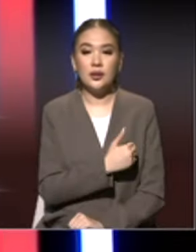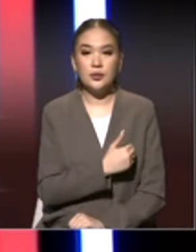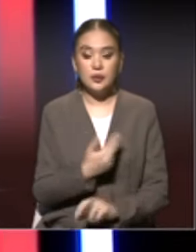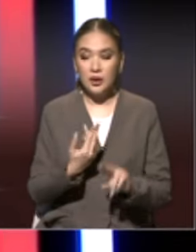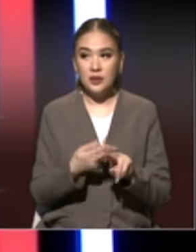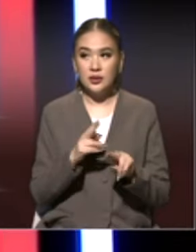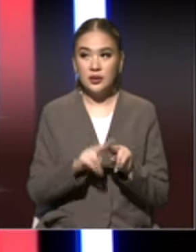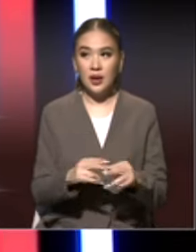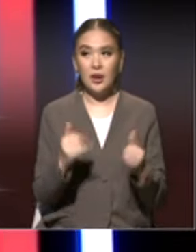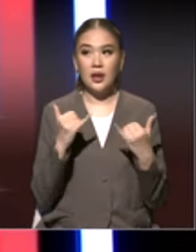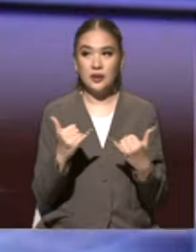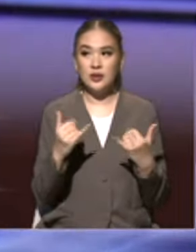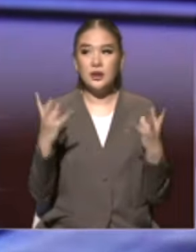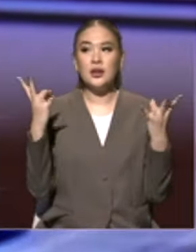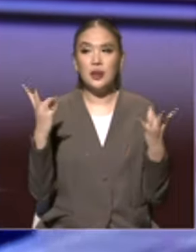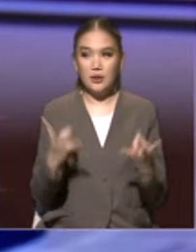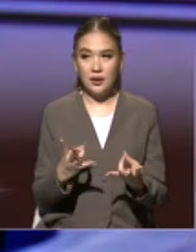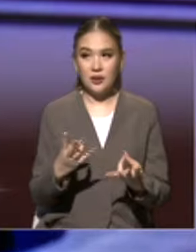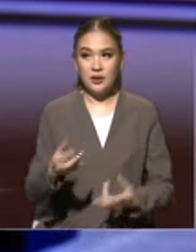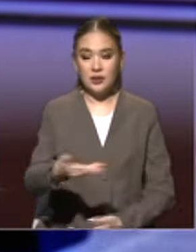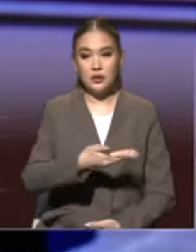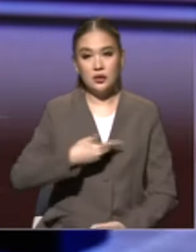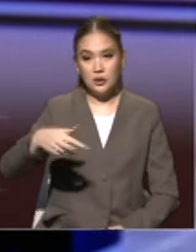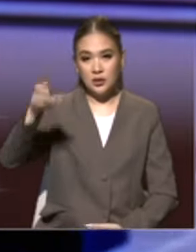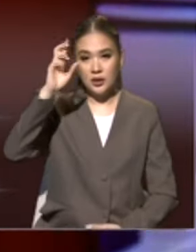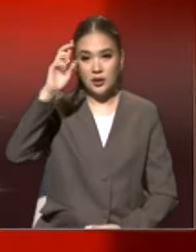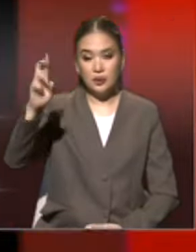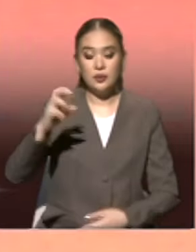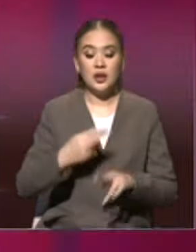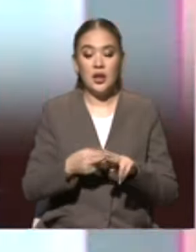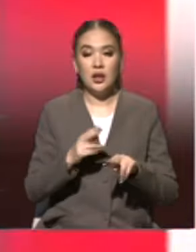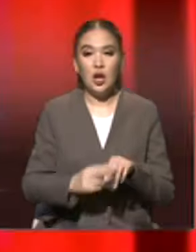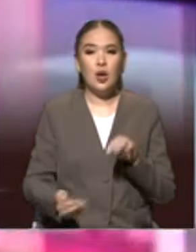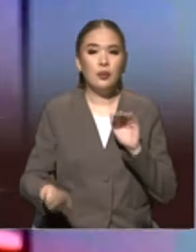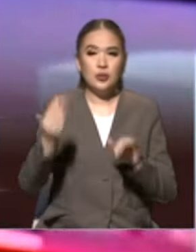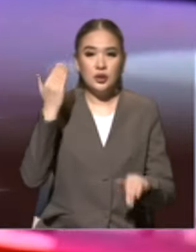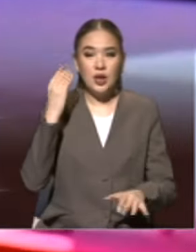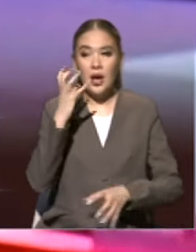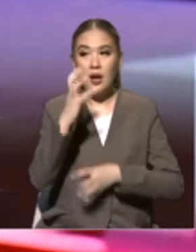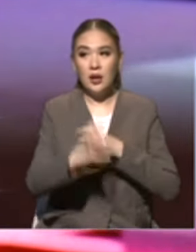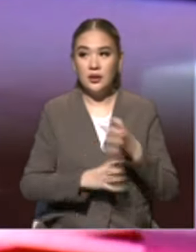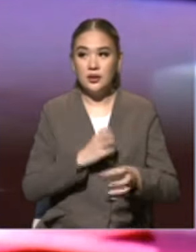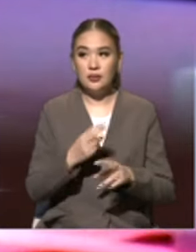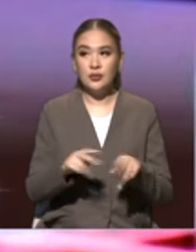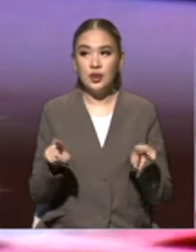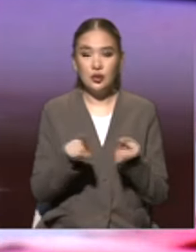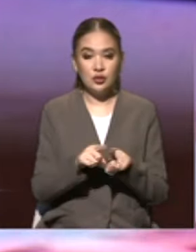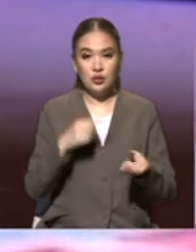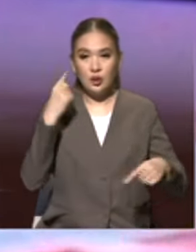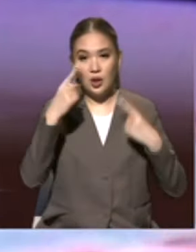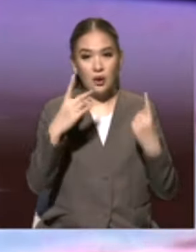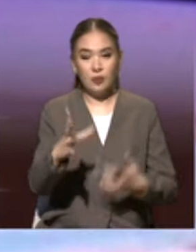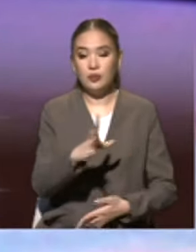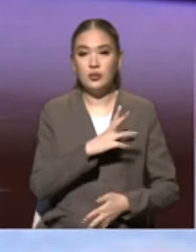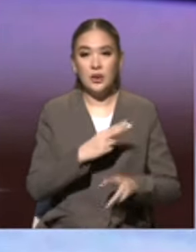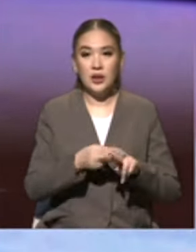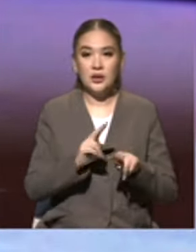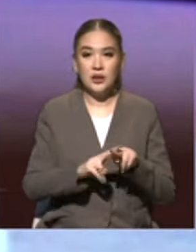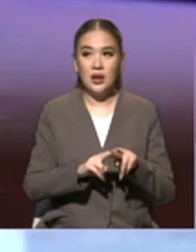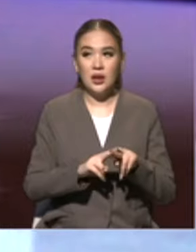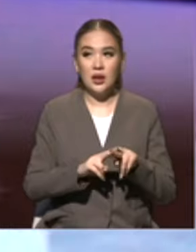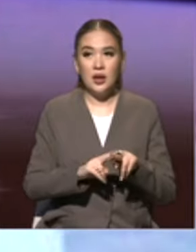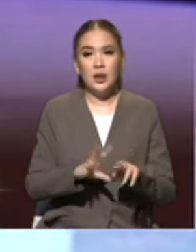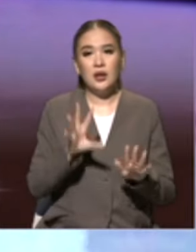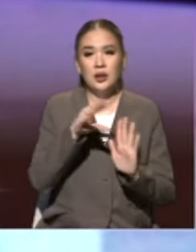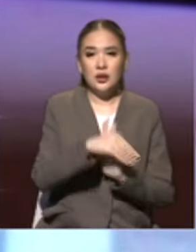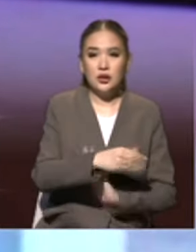протекционизм бізге қазір керек елімізге. Ол неге десеңіз, өйткені бұрында әлем былай ойлайтын, дүниежүзілік сауда ұйымына кірейікші,